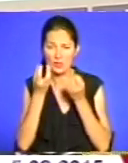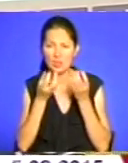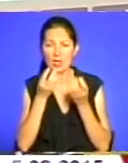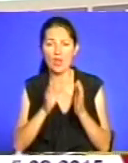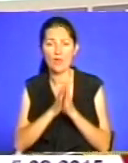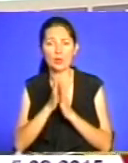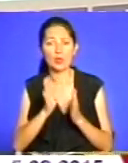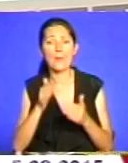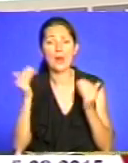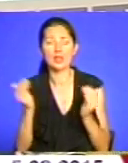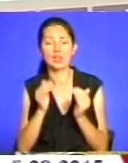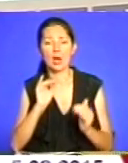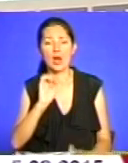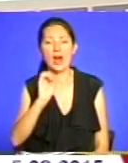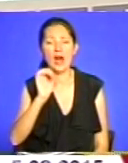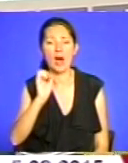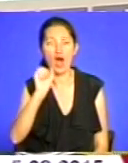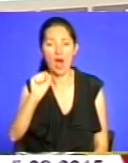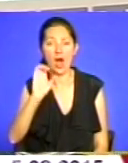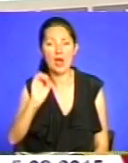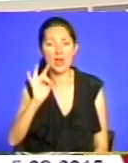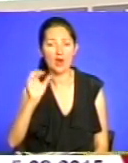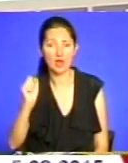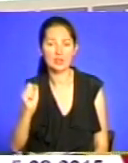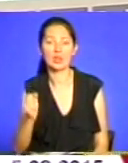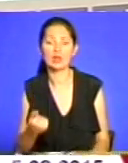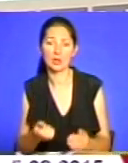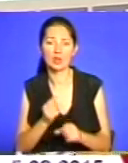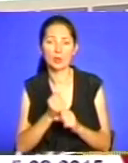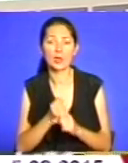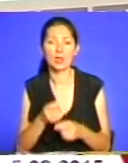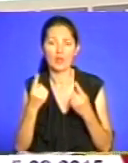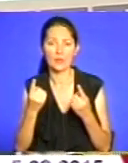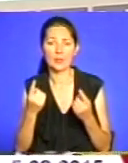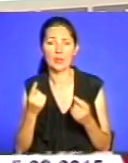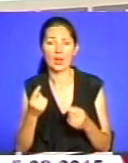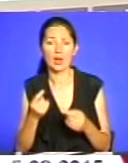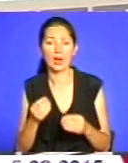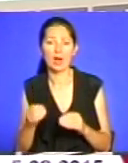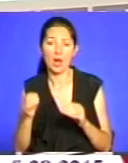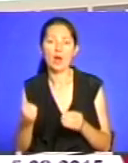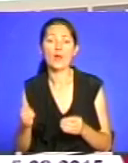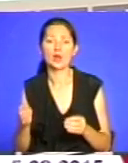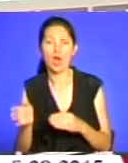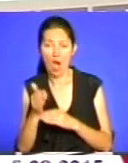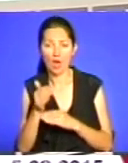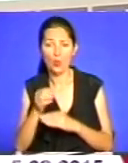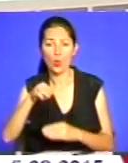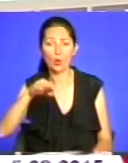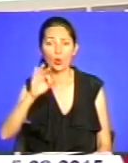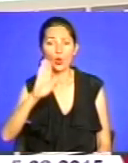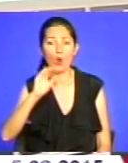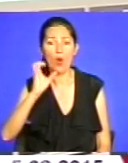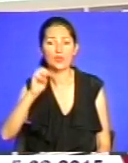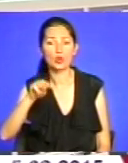Тобто аерація – це поставити хороший великий фонтан, ну, допустити толстолоба, який би фільтрував воду. Ну, а на природні